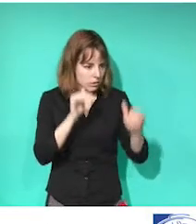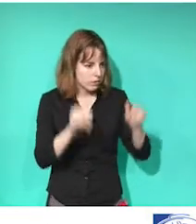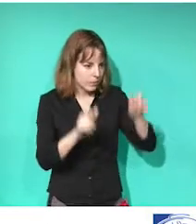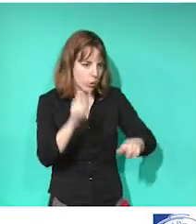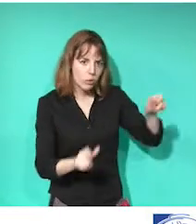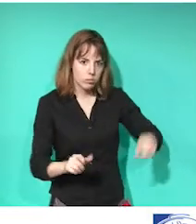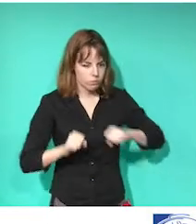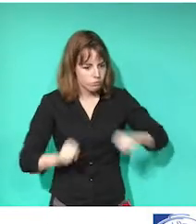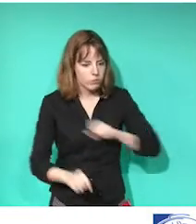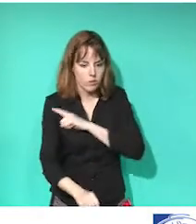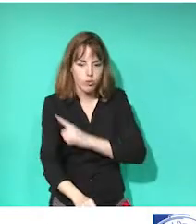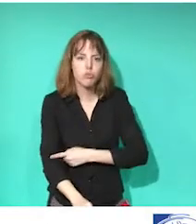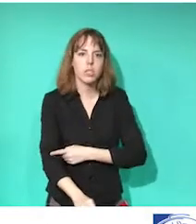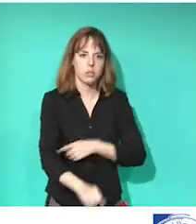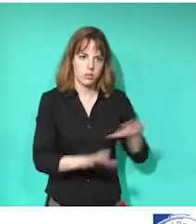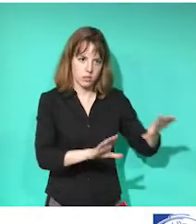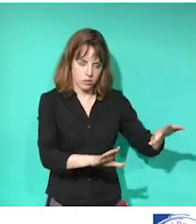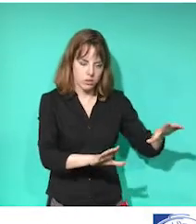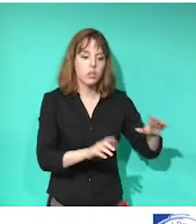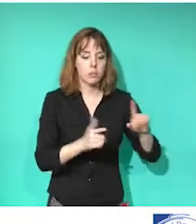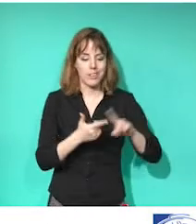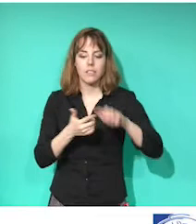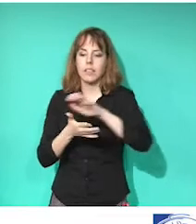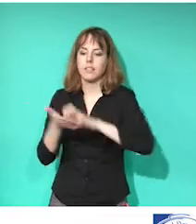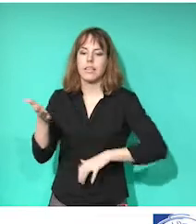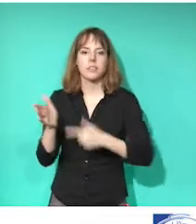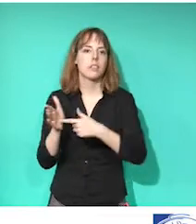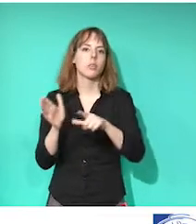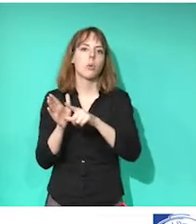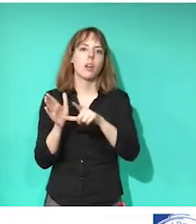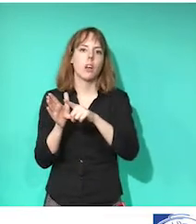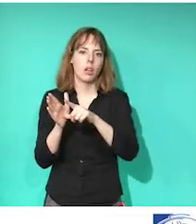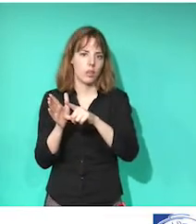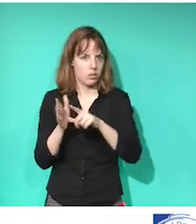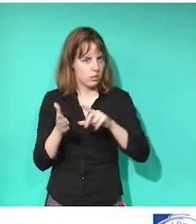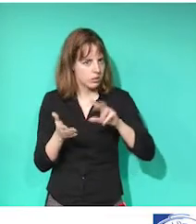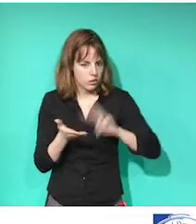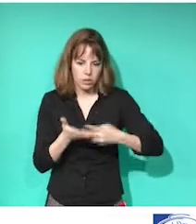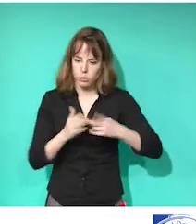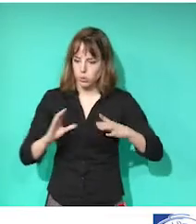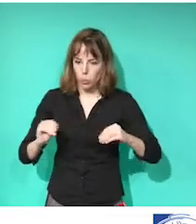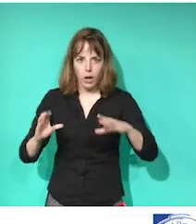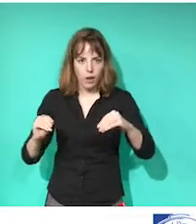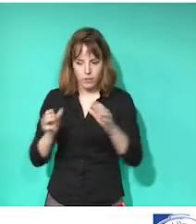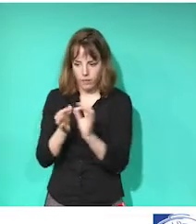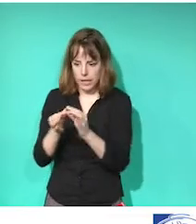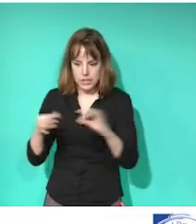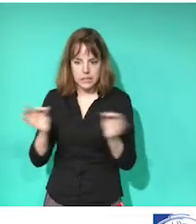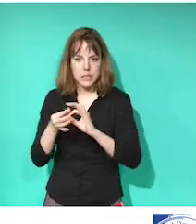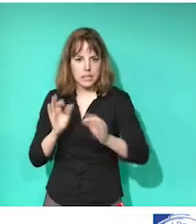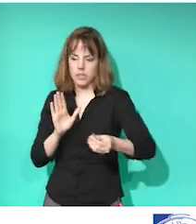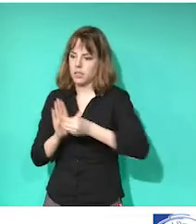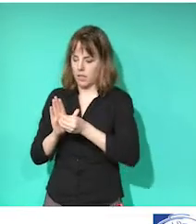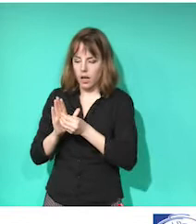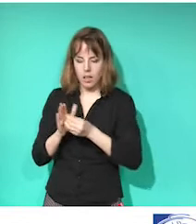et puis les textes, c'est-à-dire ce qui consolide dans les mots, dans le verbe, les avancées que